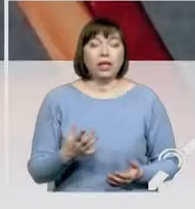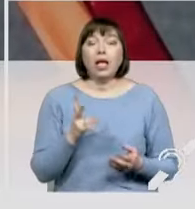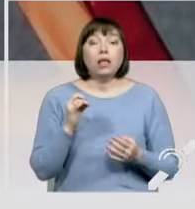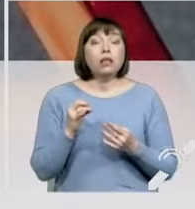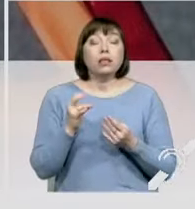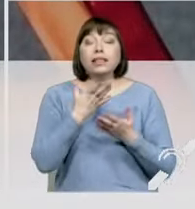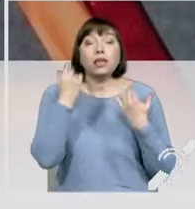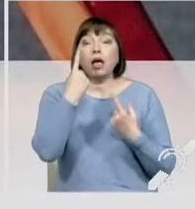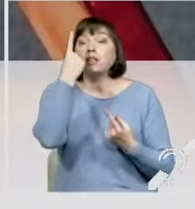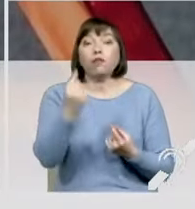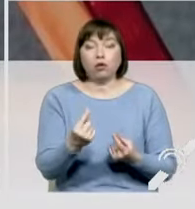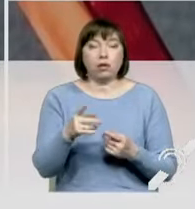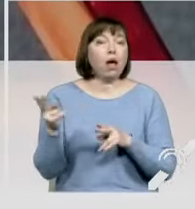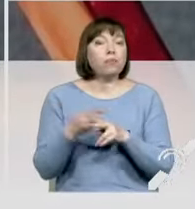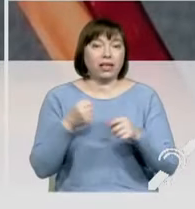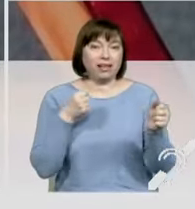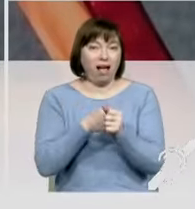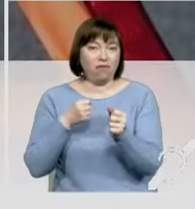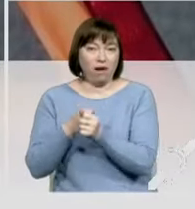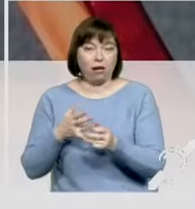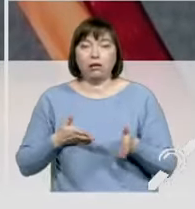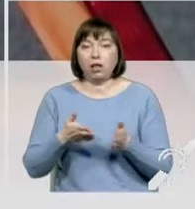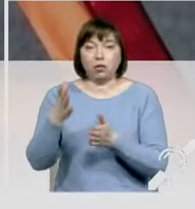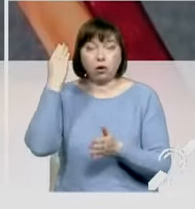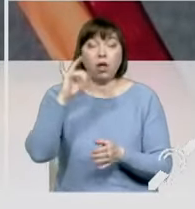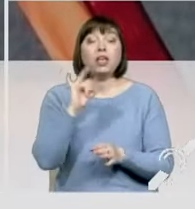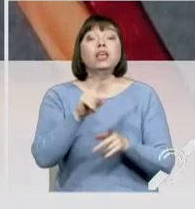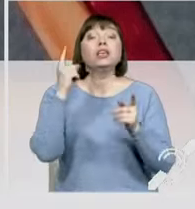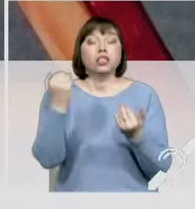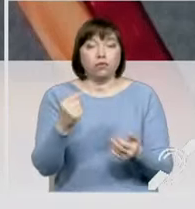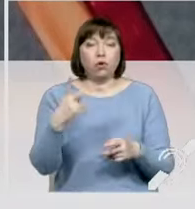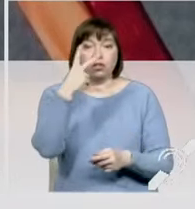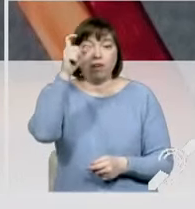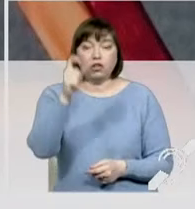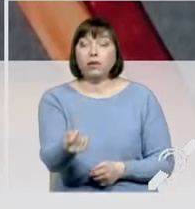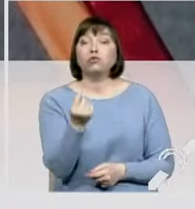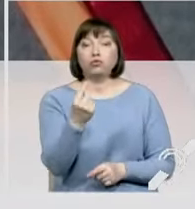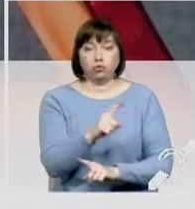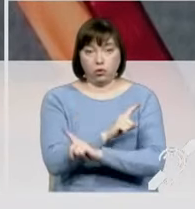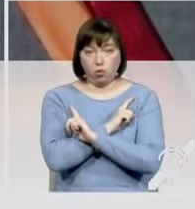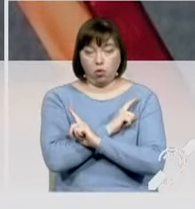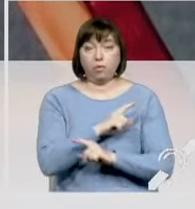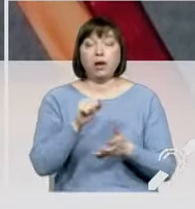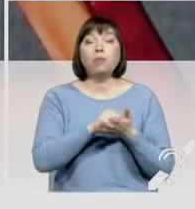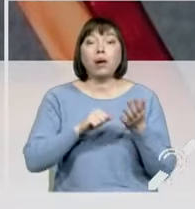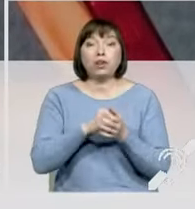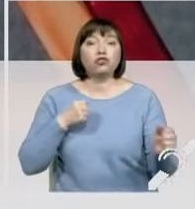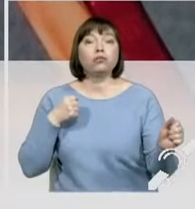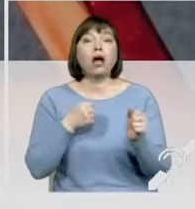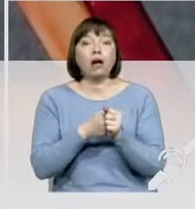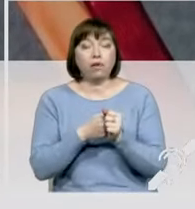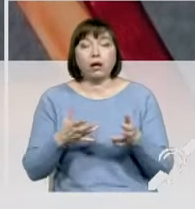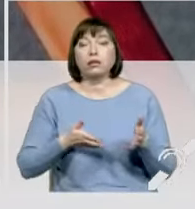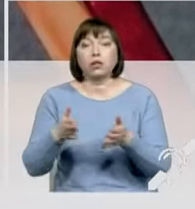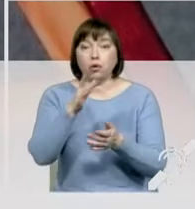Nu trece zi fără evenimente rutiere pe șoselele Republicii Moldova și astăzi doi oameni au fost la un pas de moarte în urma unui accident produs